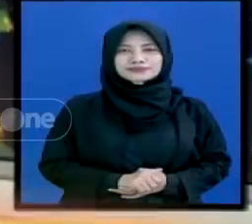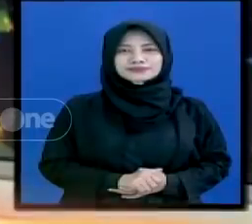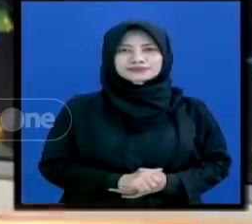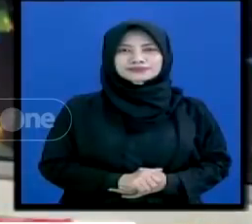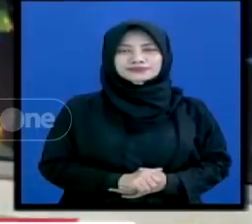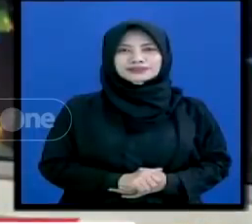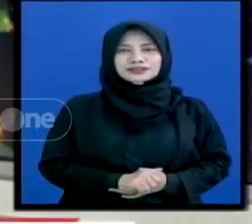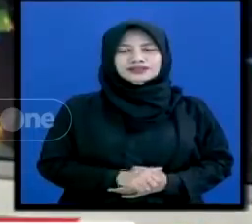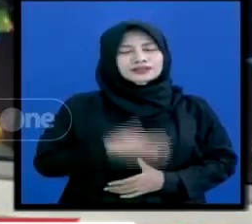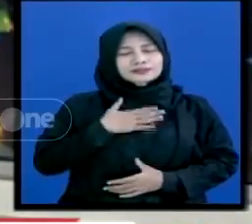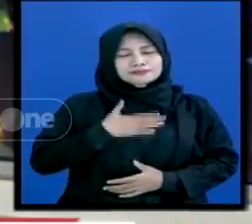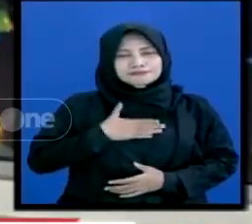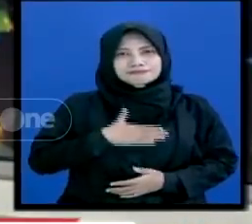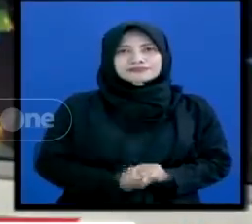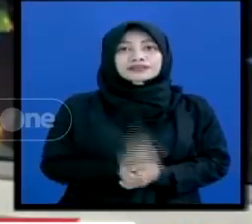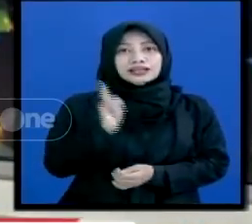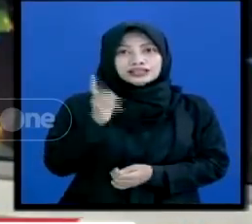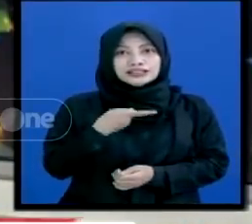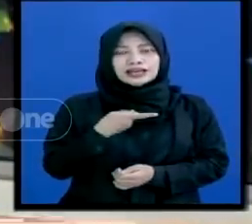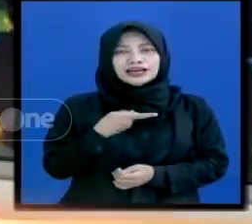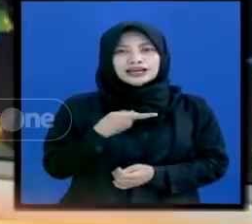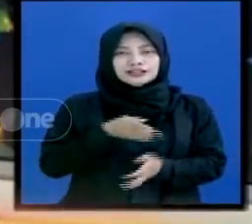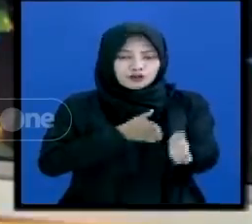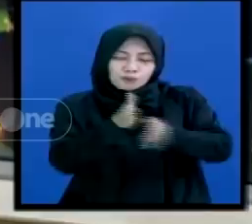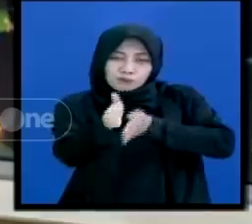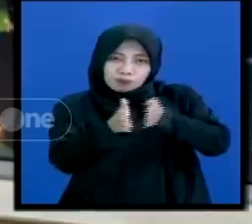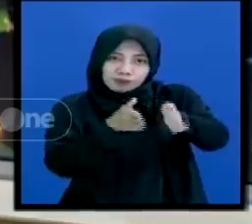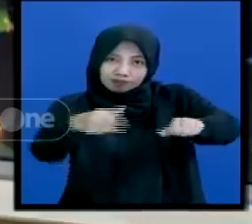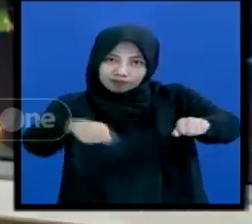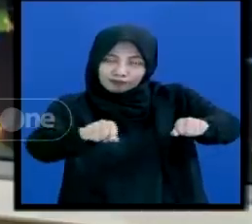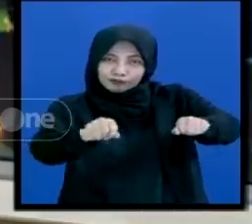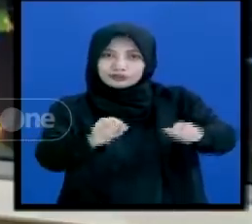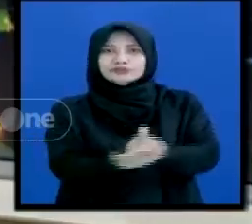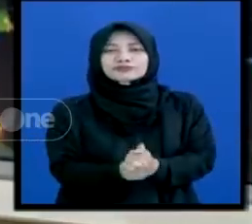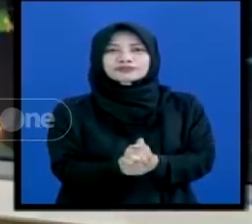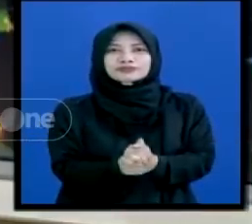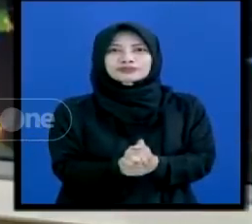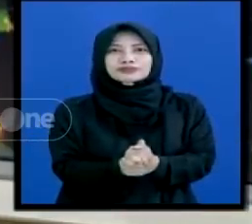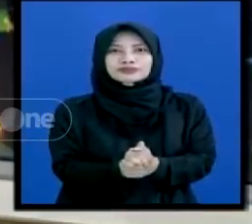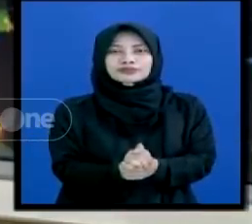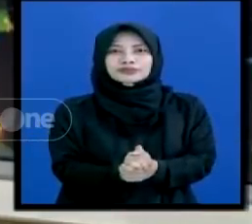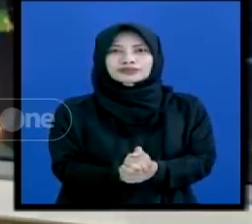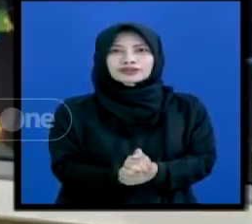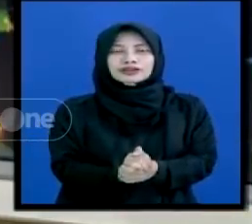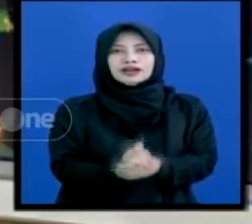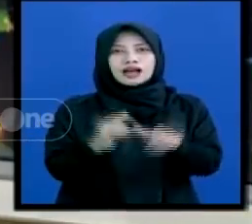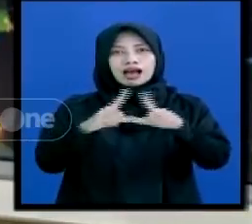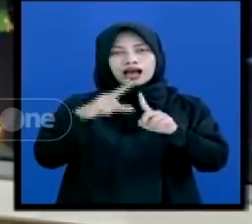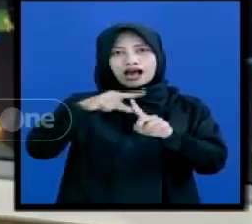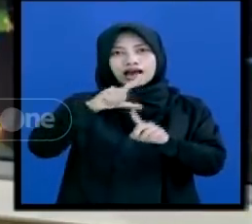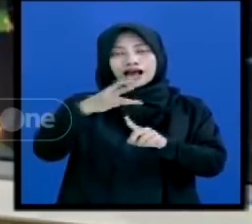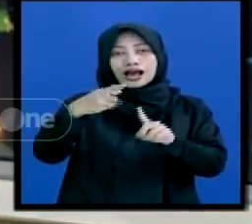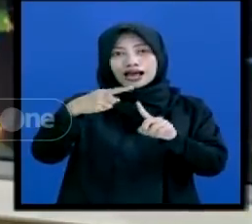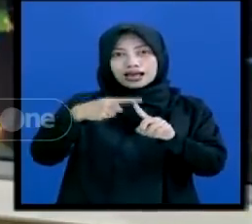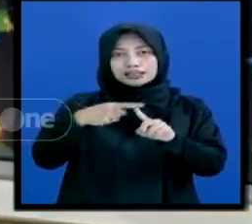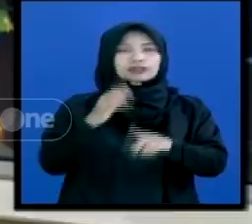Pemirsa, kabar duka menyelimuti dunia balap motor Indonesia. Pembalap muda Indonesia bernama Afridza Munandari menghembuskan nafas